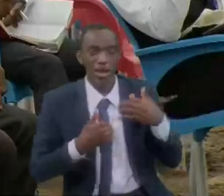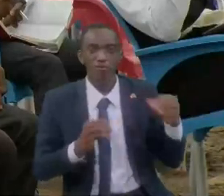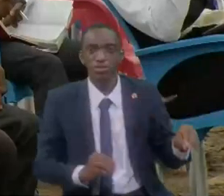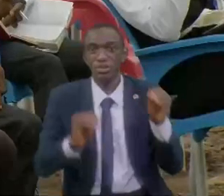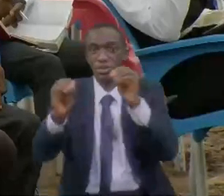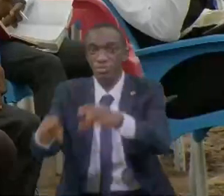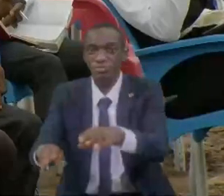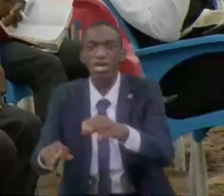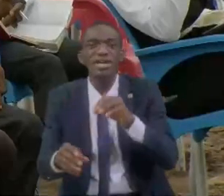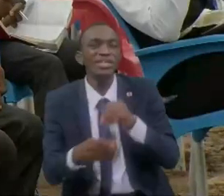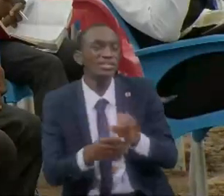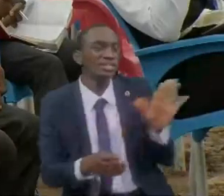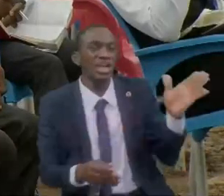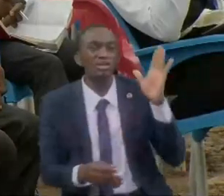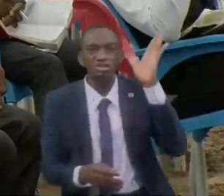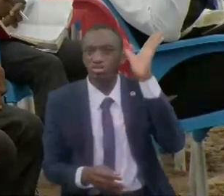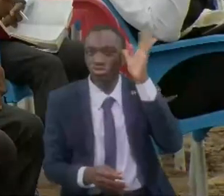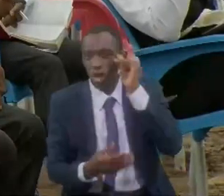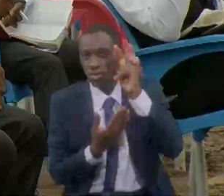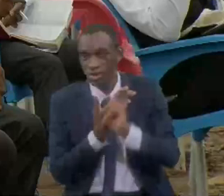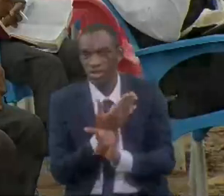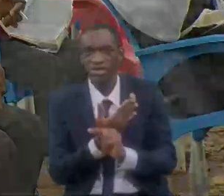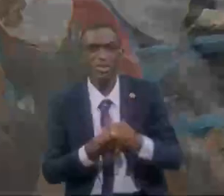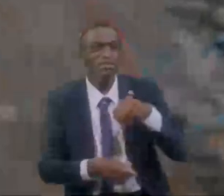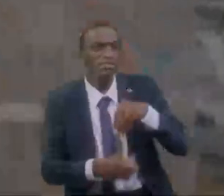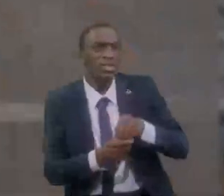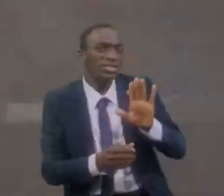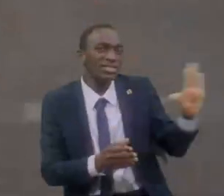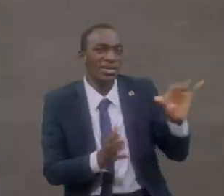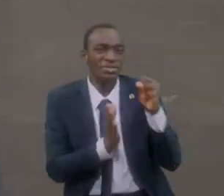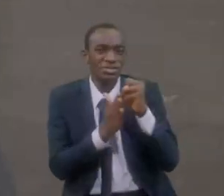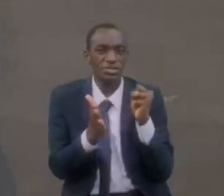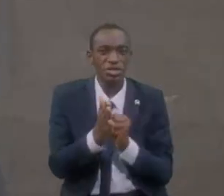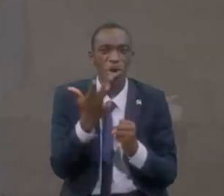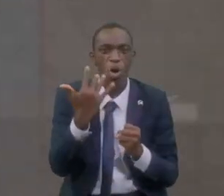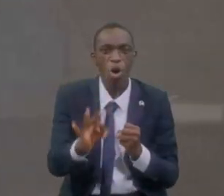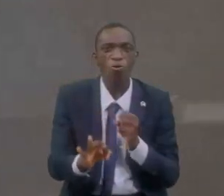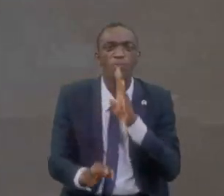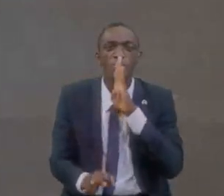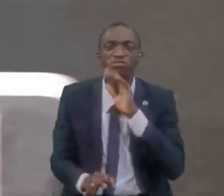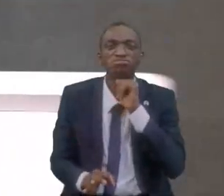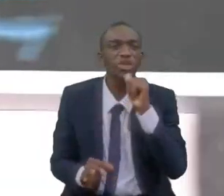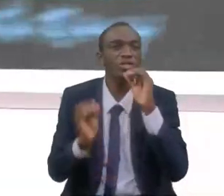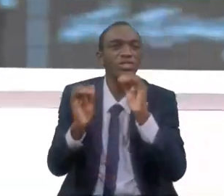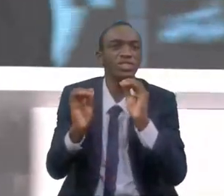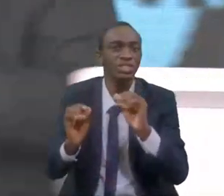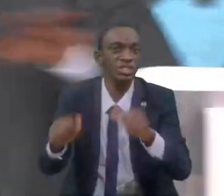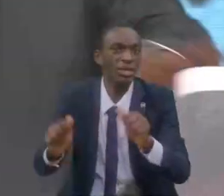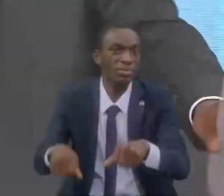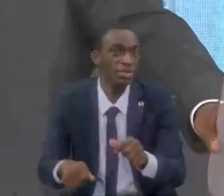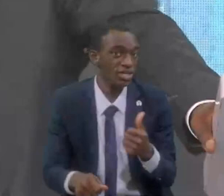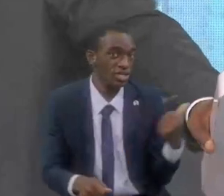dans leur incorrigibilité, dans leur état de